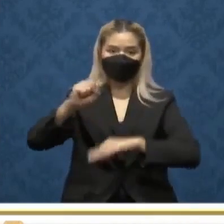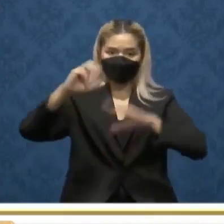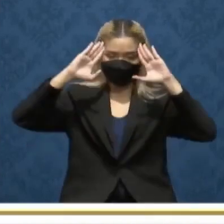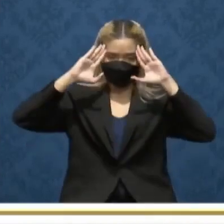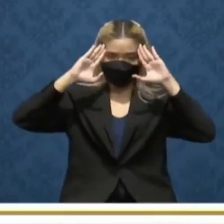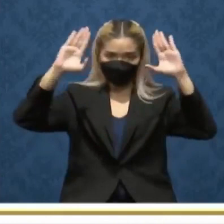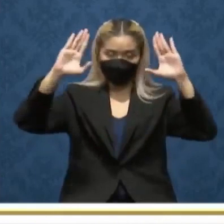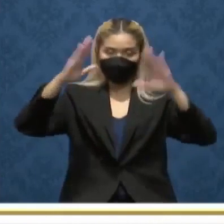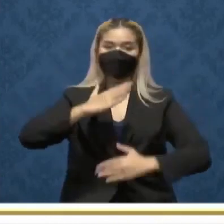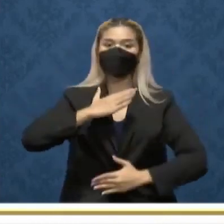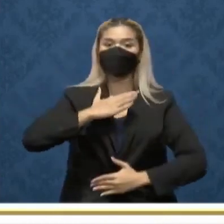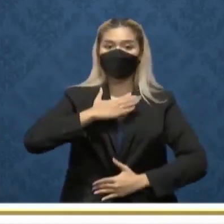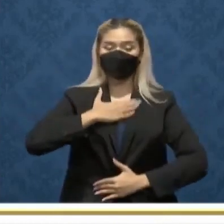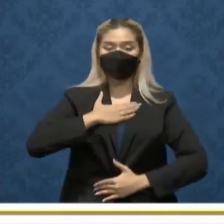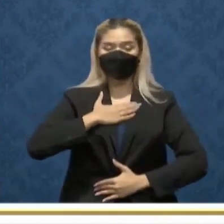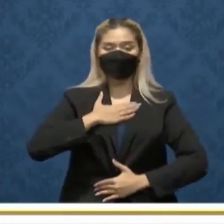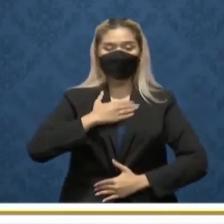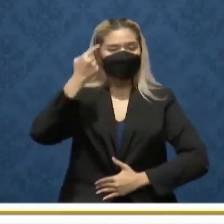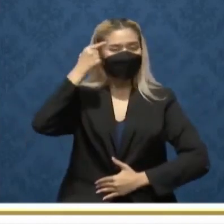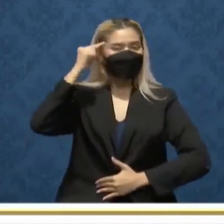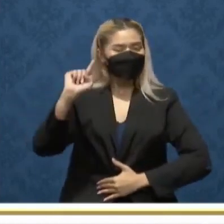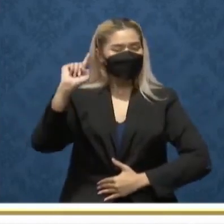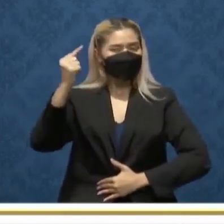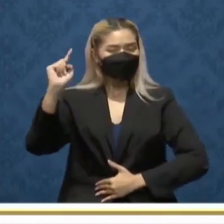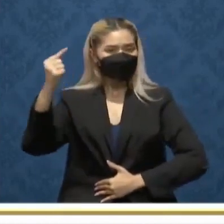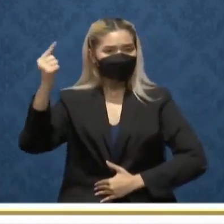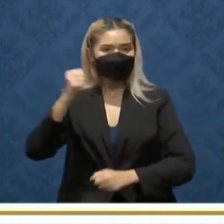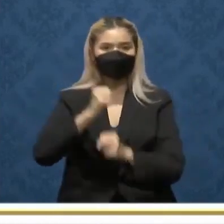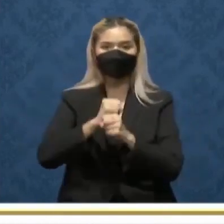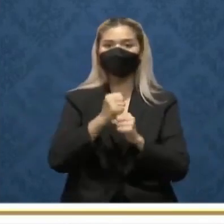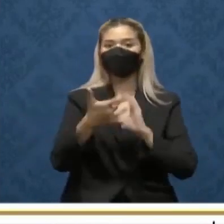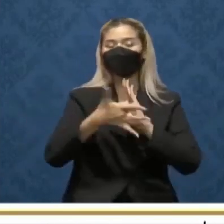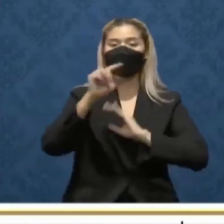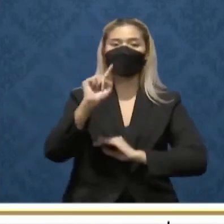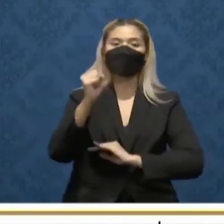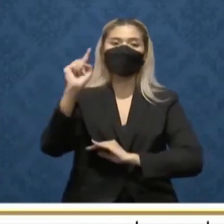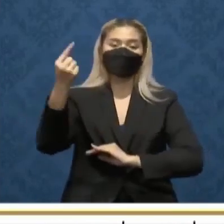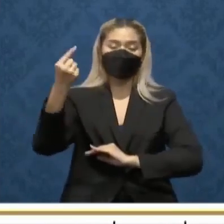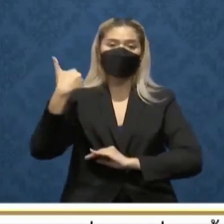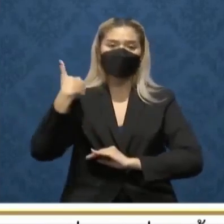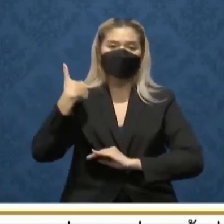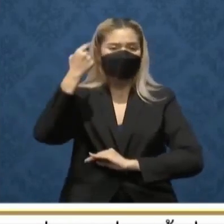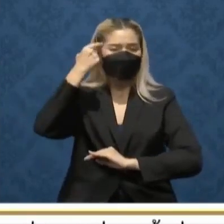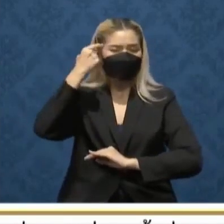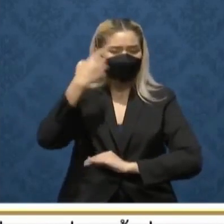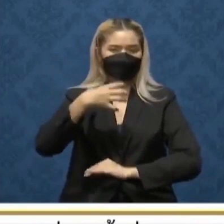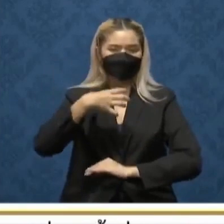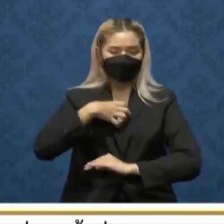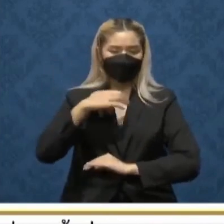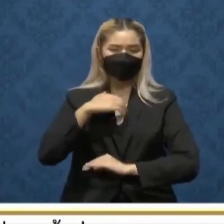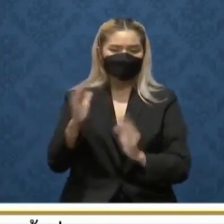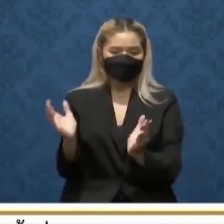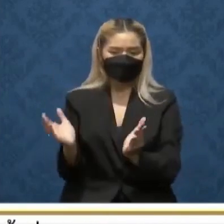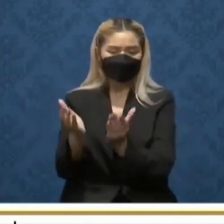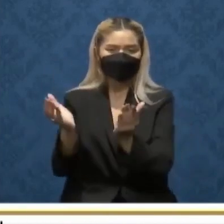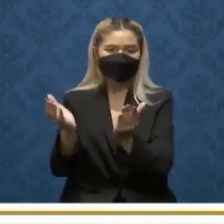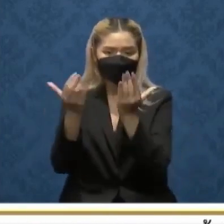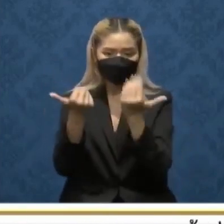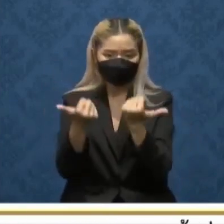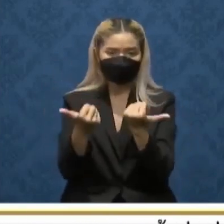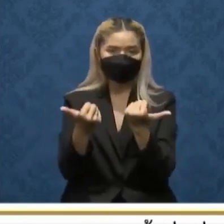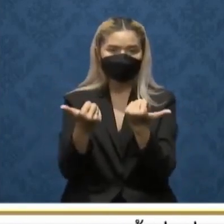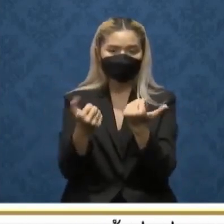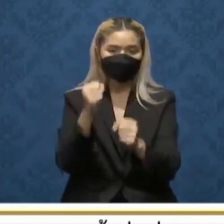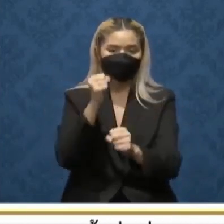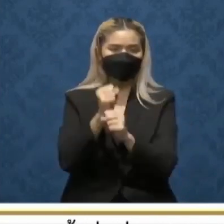ความทันสมัยและความก้าวหน้าทางเทคโนโลยีที่จะมีการสนับสนุนเข้ามานั้นจะทำให้องค์กร